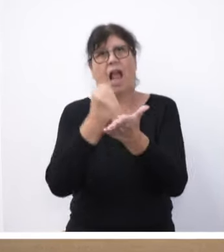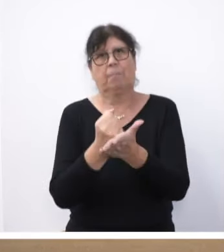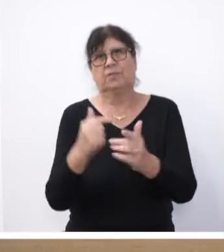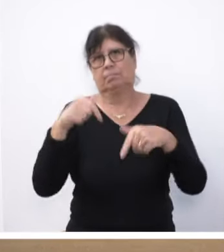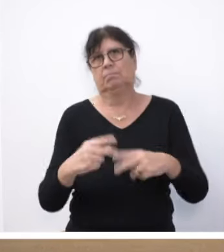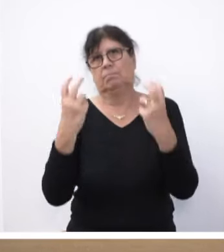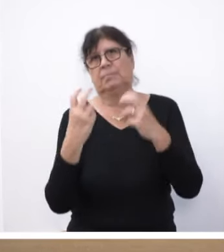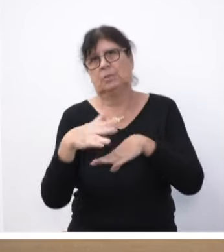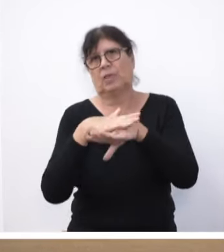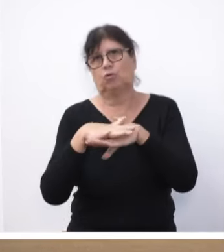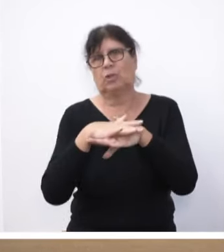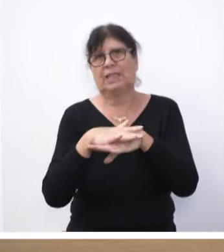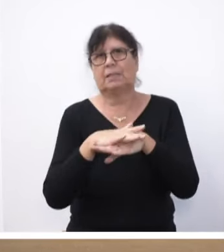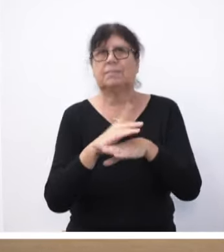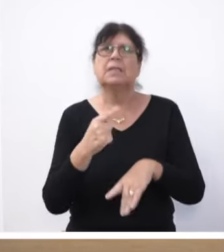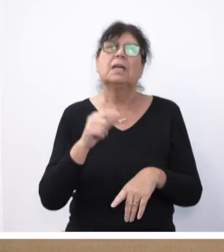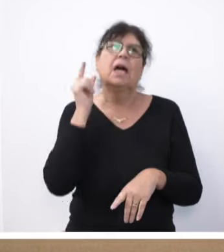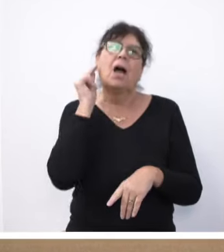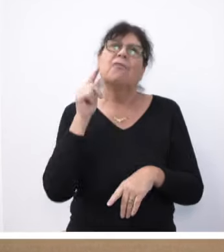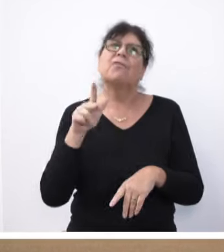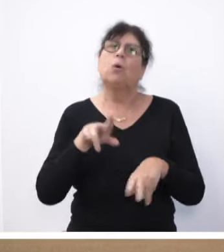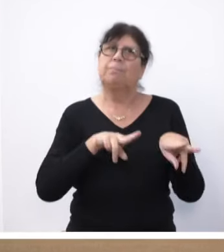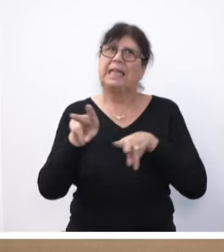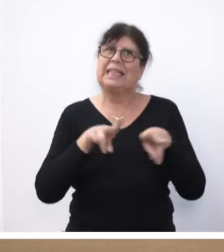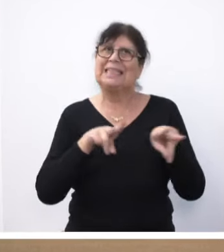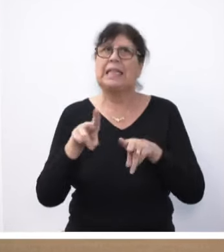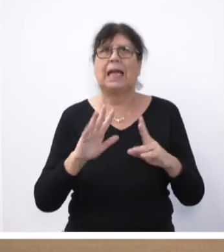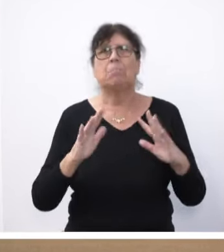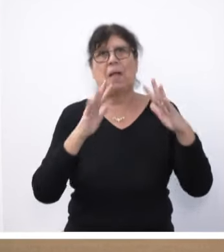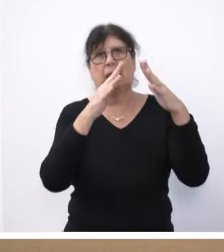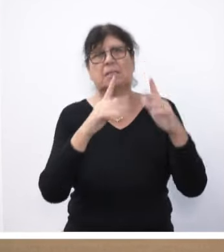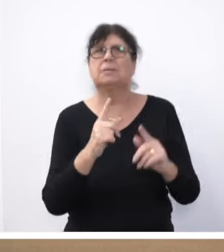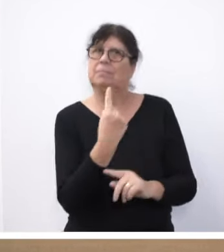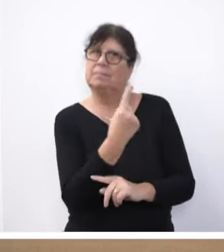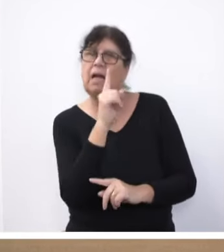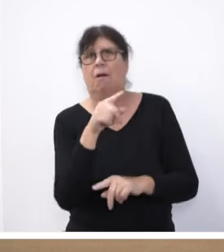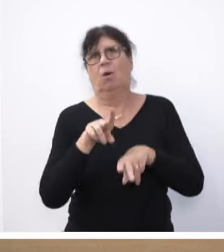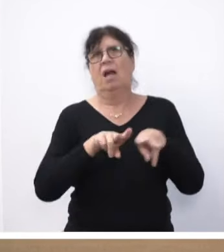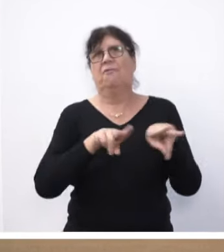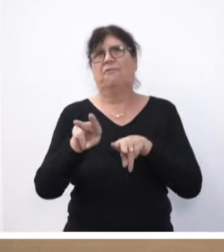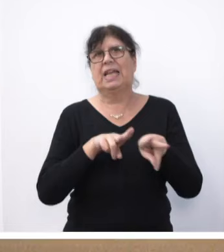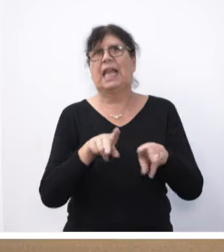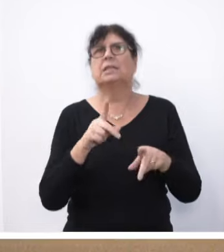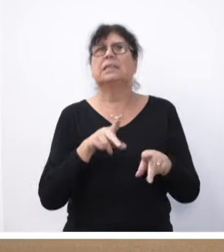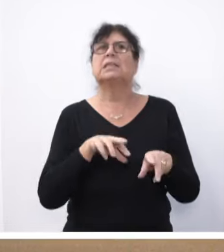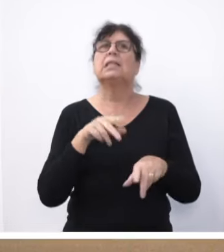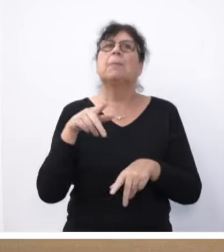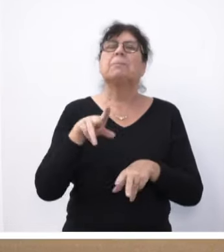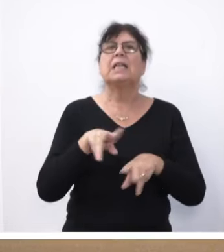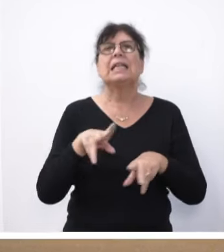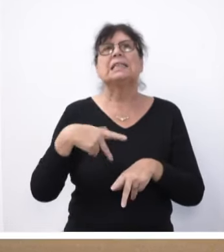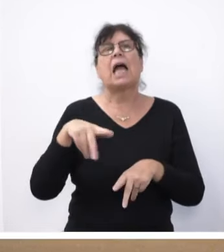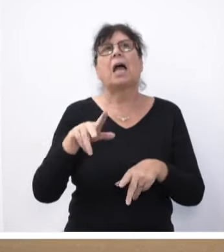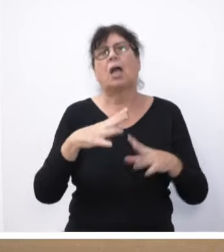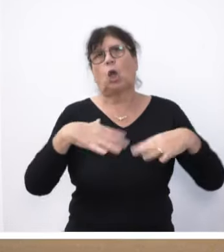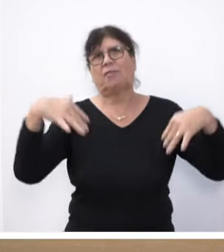entschuldigt. Frau Ministerin Petra Berg ist aufgrund ihrer Teilnahme an der Verkehrsministerkonferenz in Duisburg